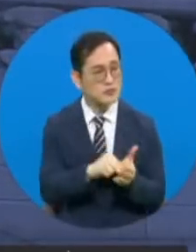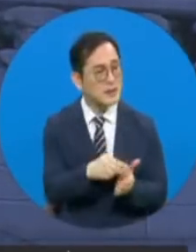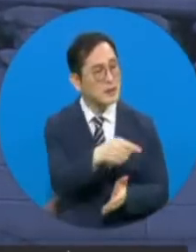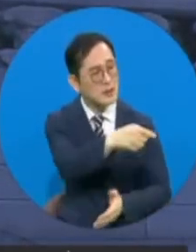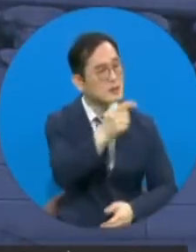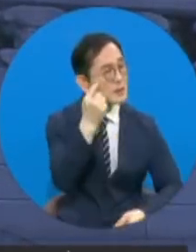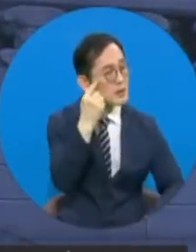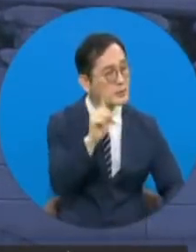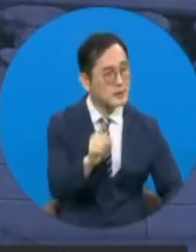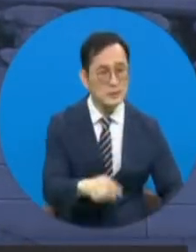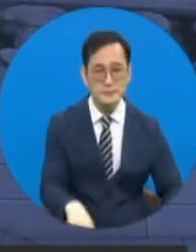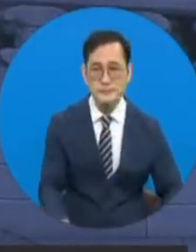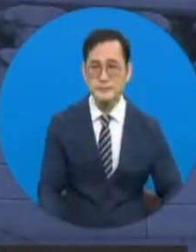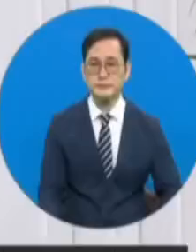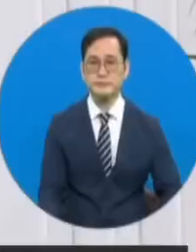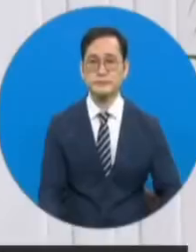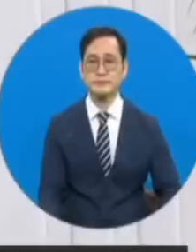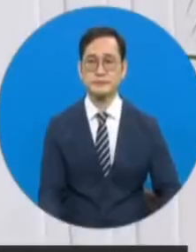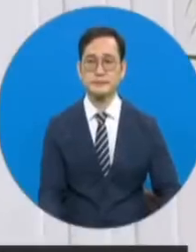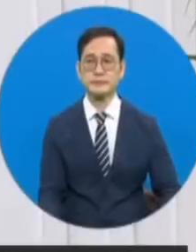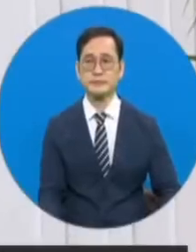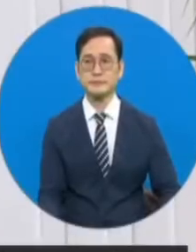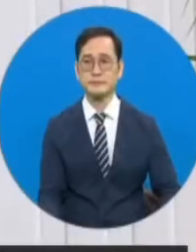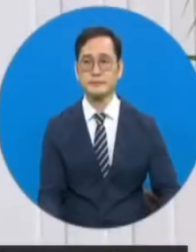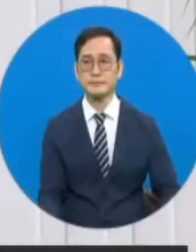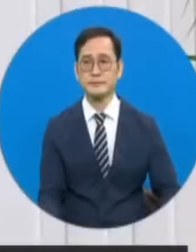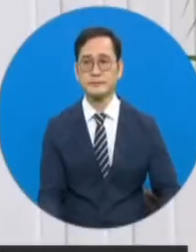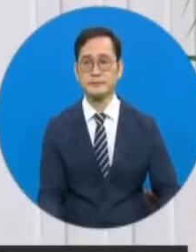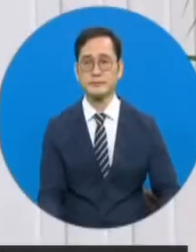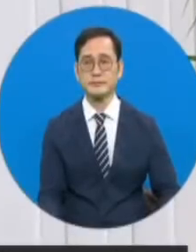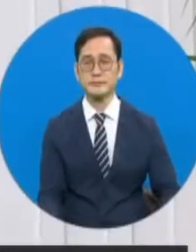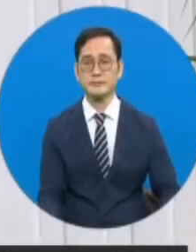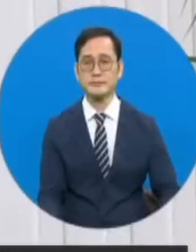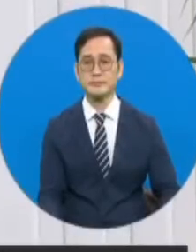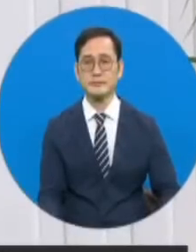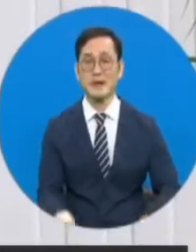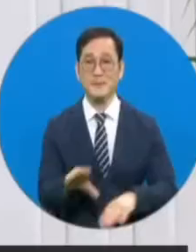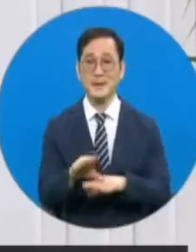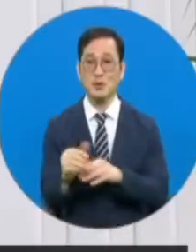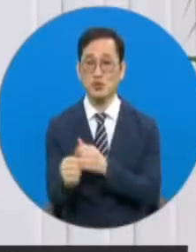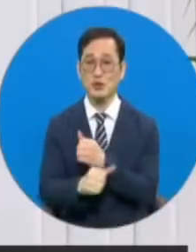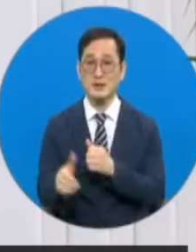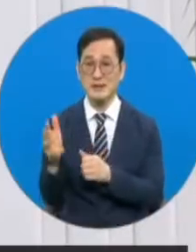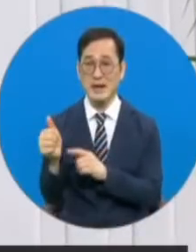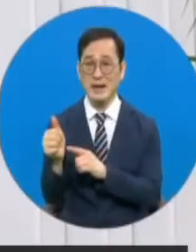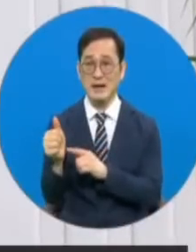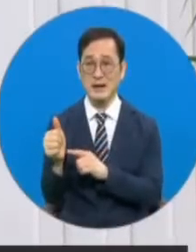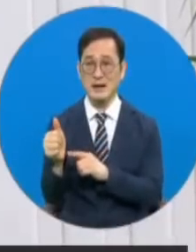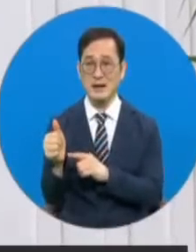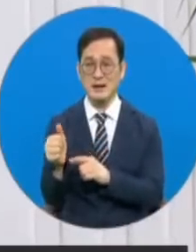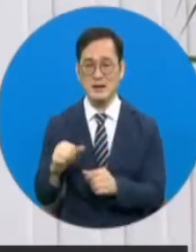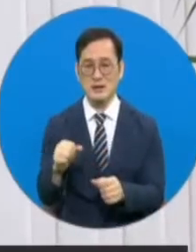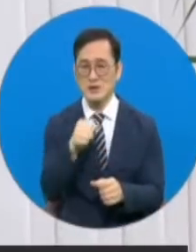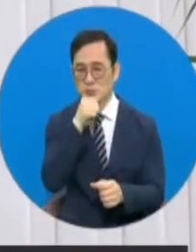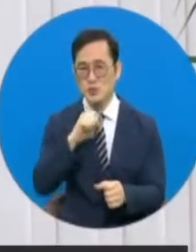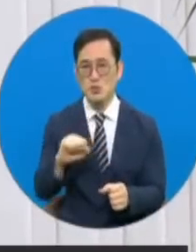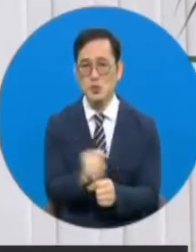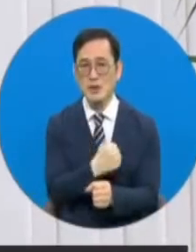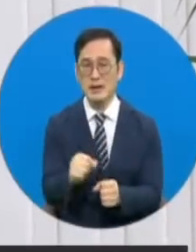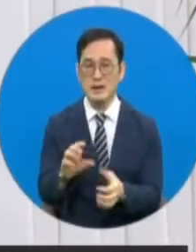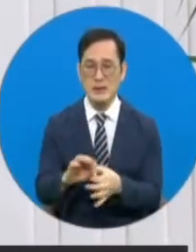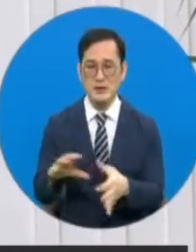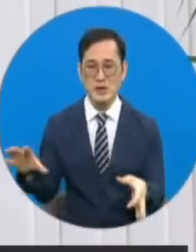점 소장이 어제도 얘기했지만 태도 문제로써 해결되고 있지 않습니까 그 환상의 방통위원장의 태도가 분명히 점수 조작에 영향을 미쳤을